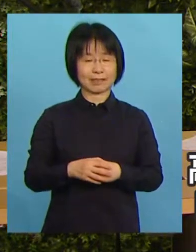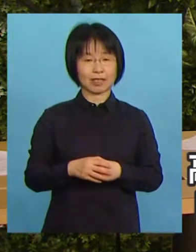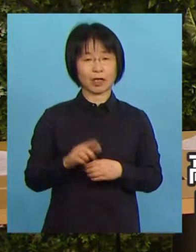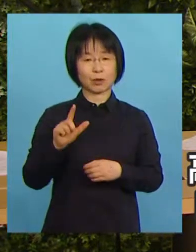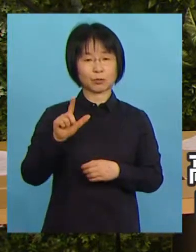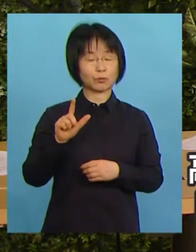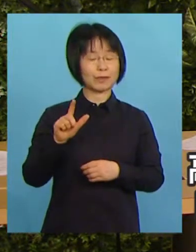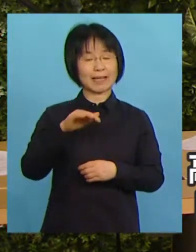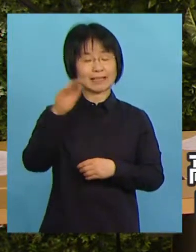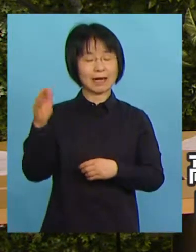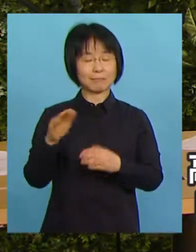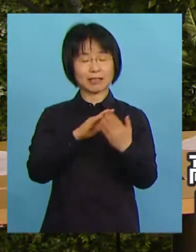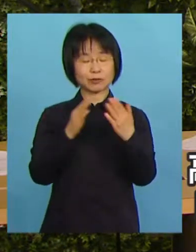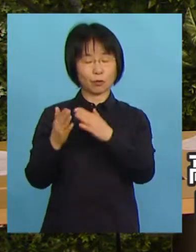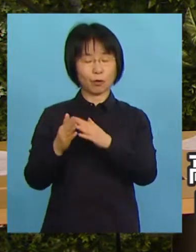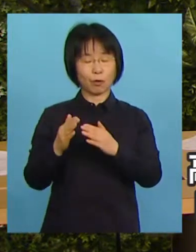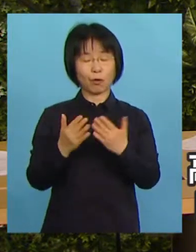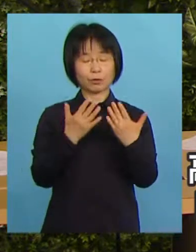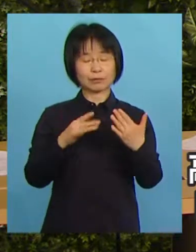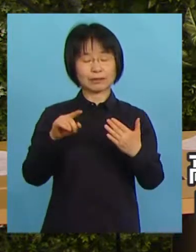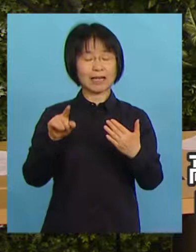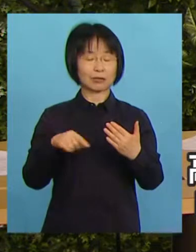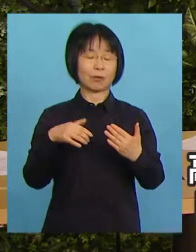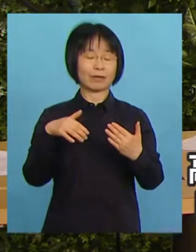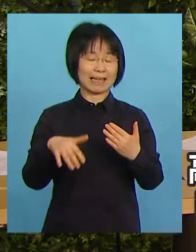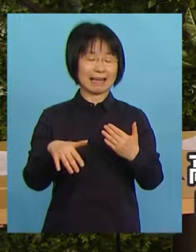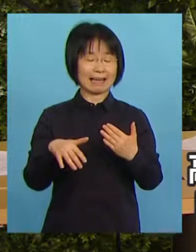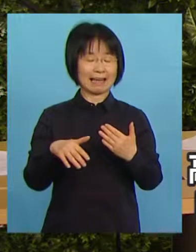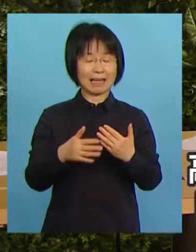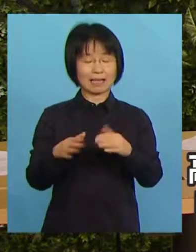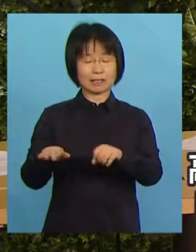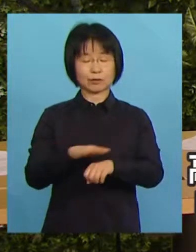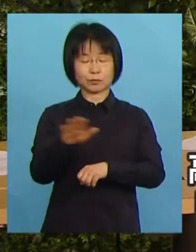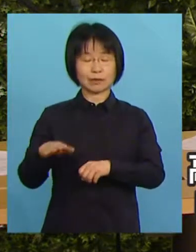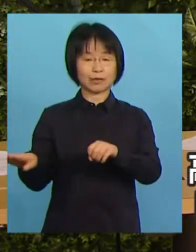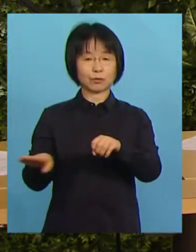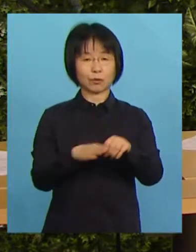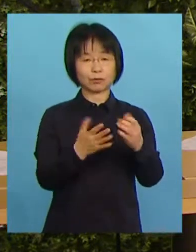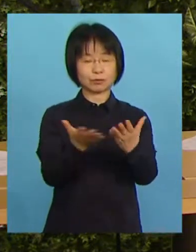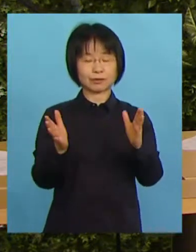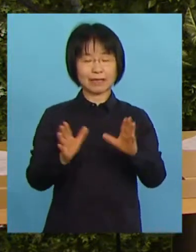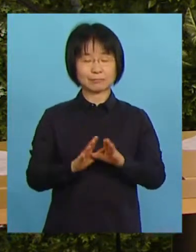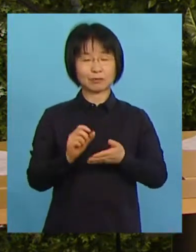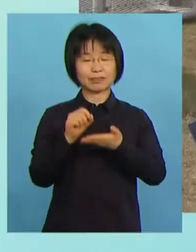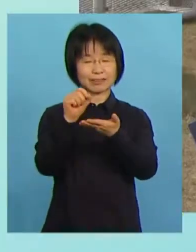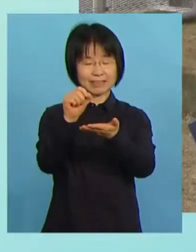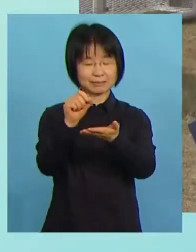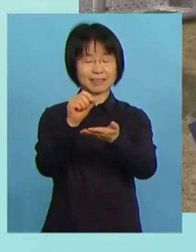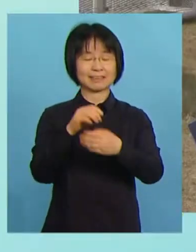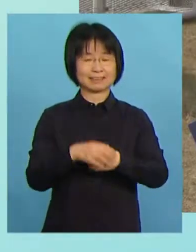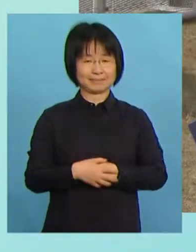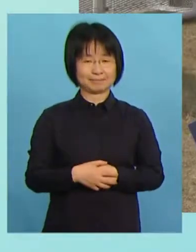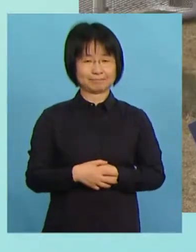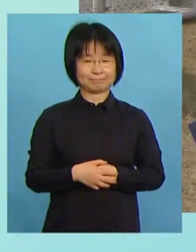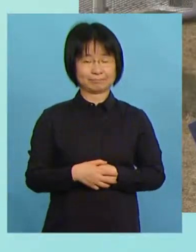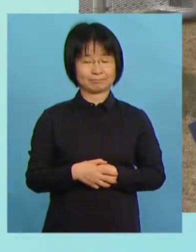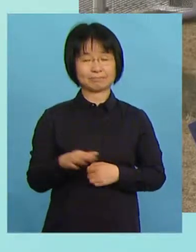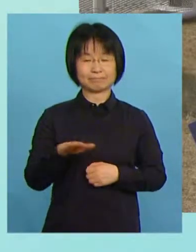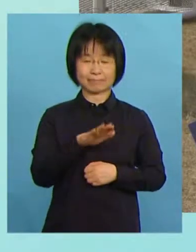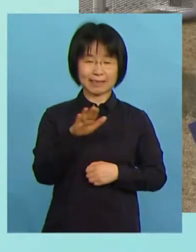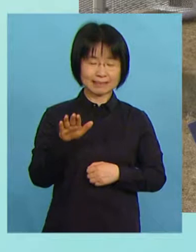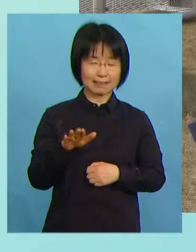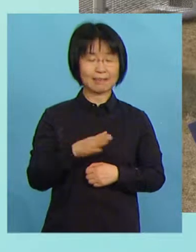から神山町草の根グランドゴルフクラブの皆さんをご紹介します。 お願いします。 この皆さ